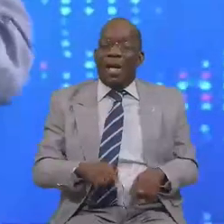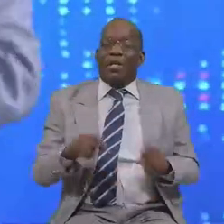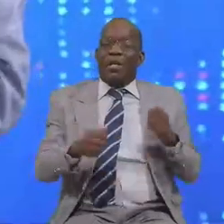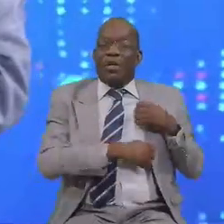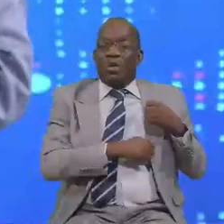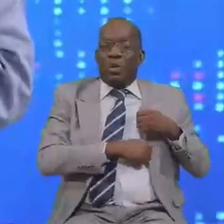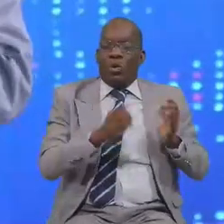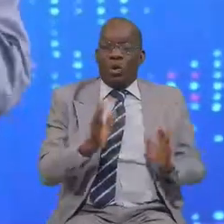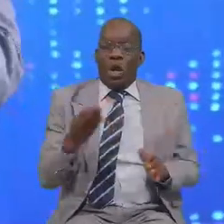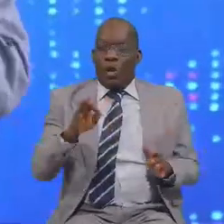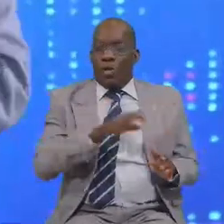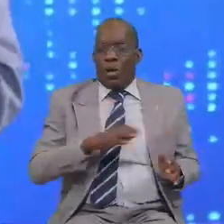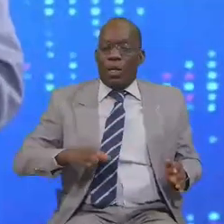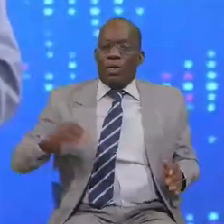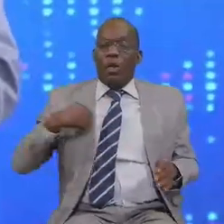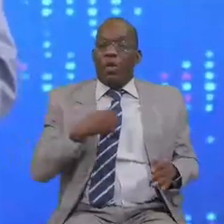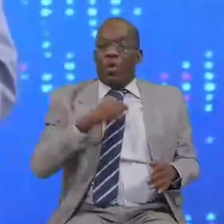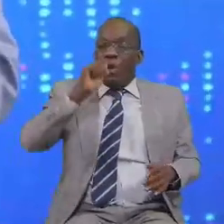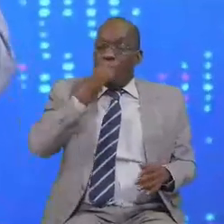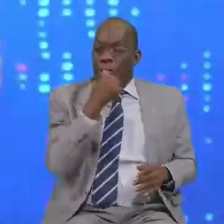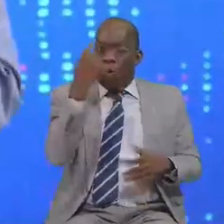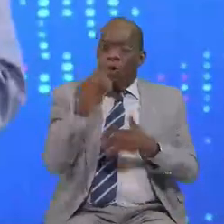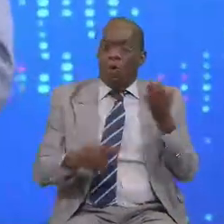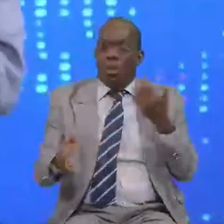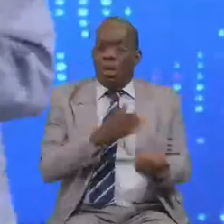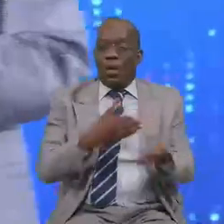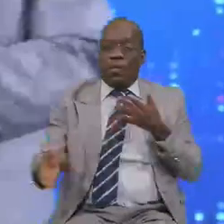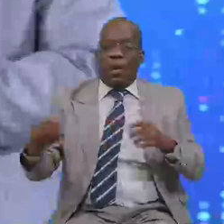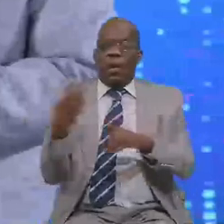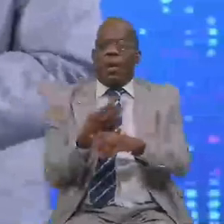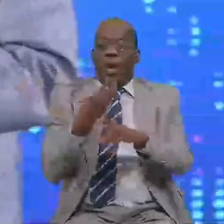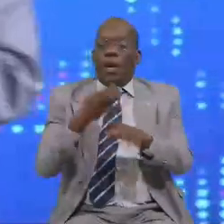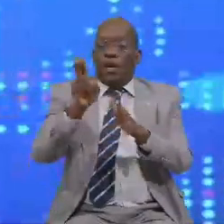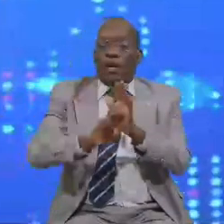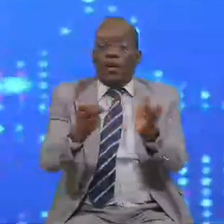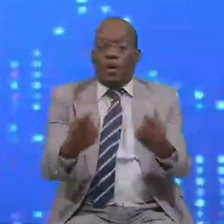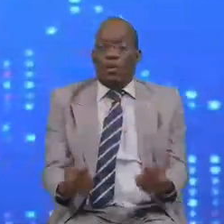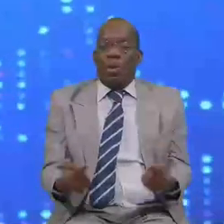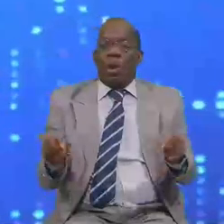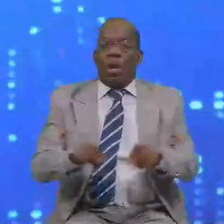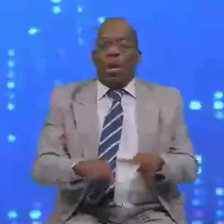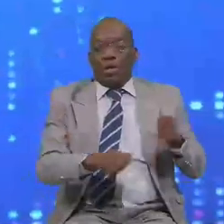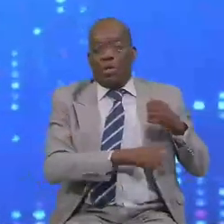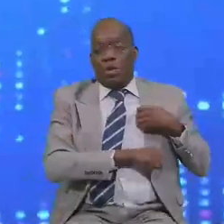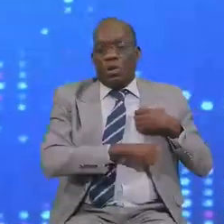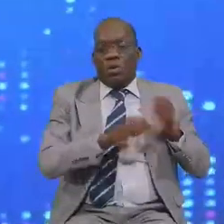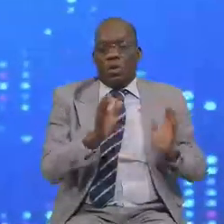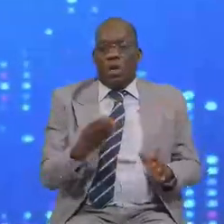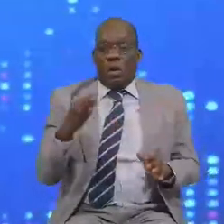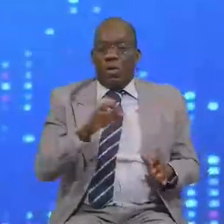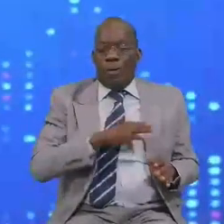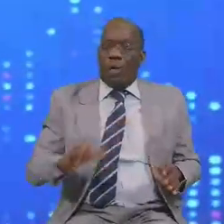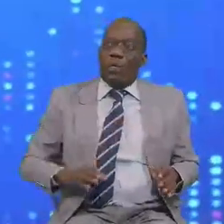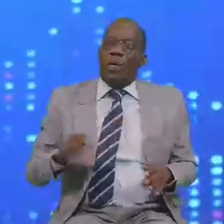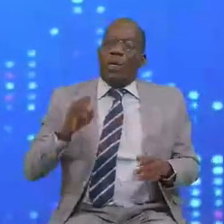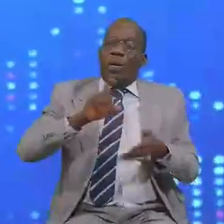les difficultés qui surviennent comme des bons soldats de Jésus-Christ. Voyons le verset 4. Verset 4 dit, « Il n'est pas de